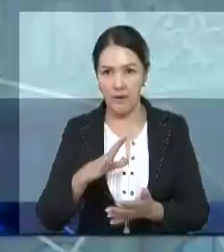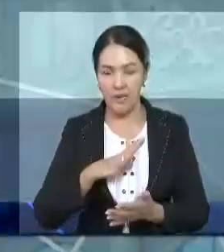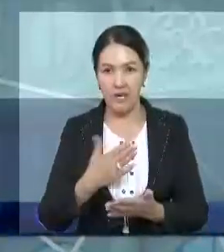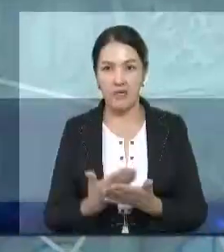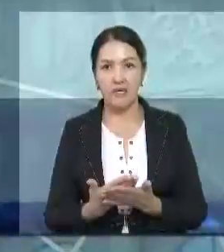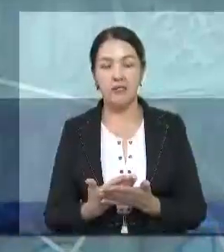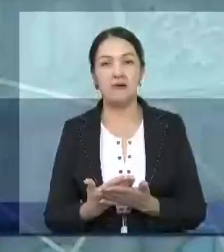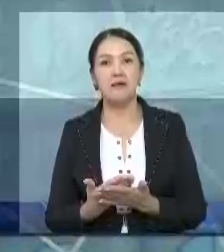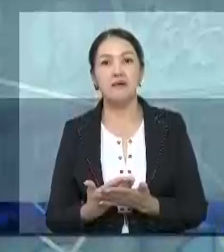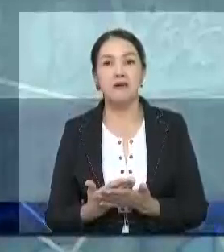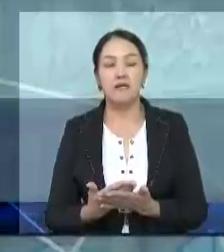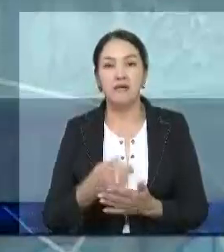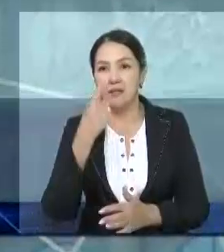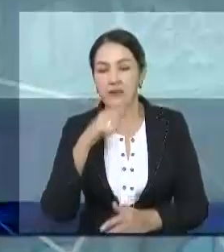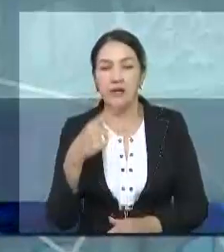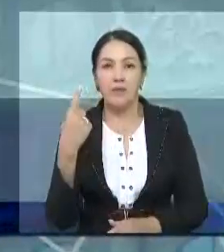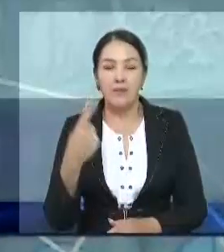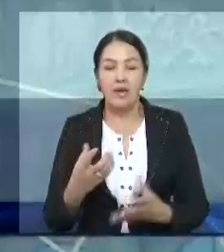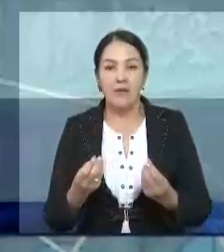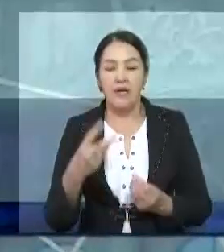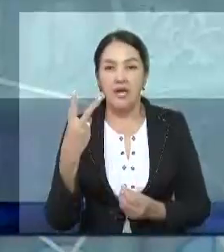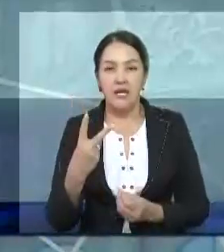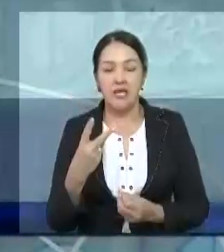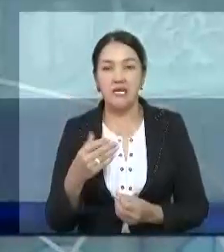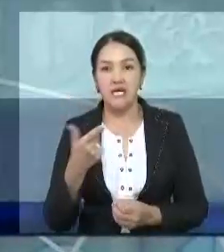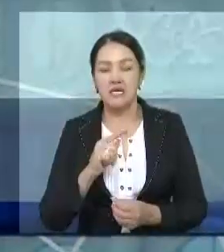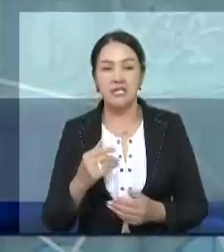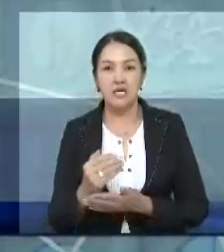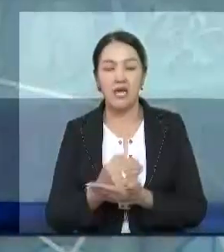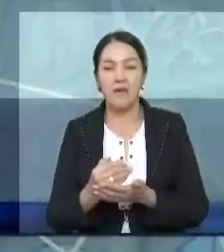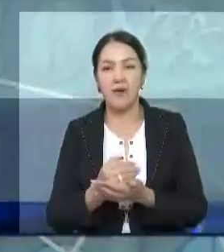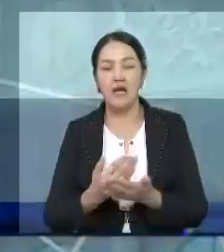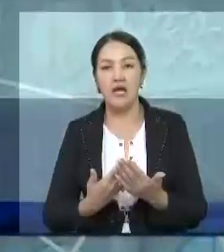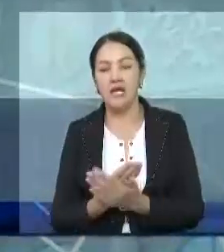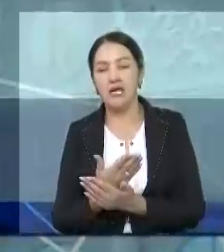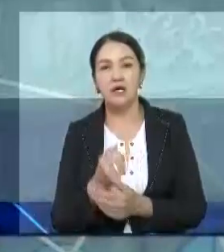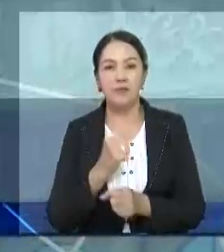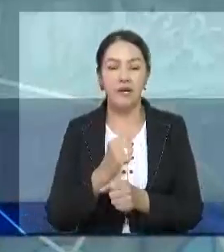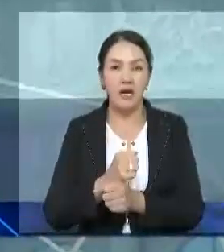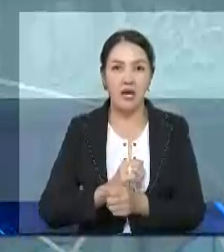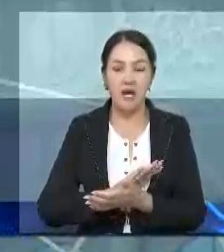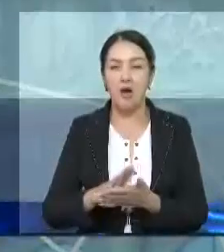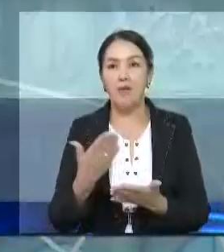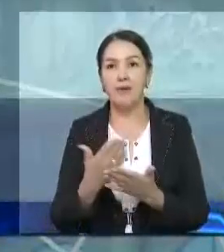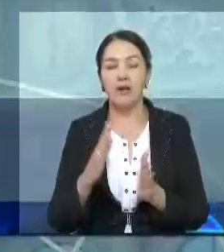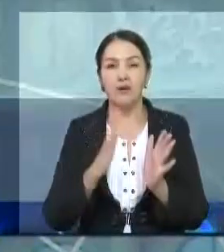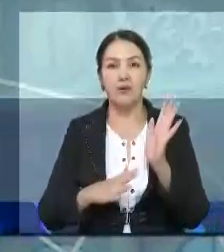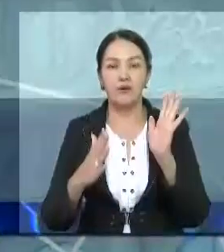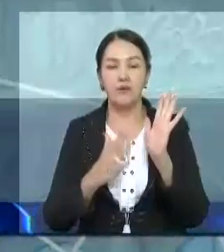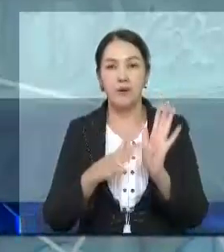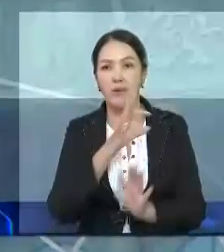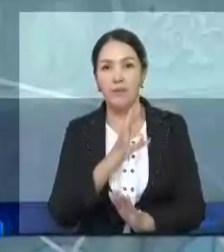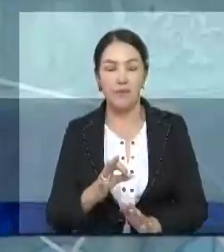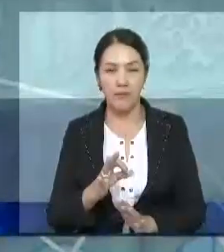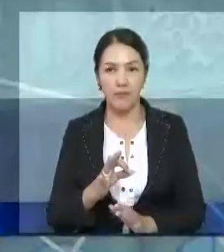Бұл нәтижесінде номер 1 және 2 цехтің газ тазарту құрылыстарын жаңғырту жолымен тазалау дәрежесі